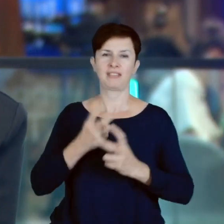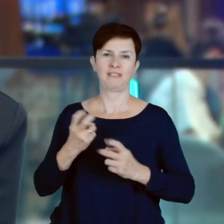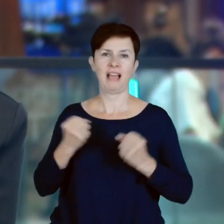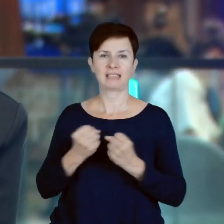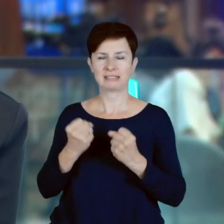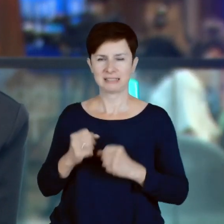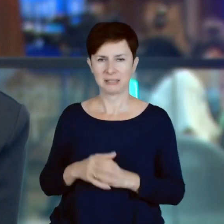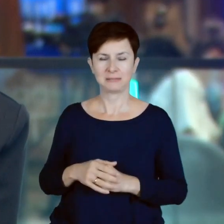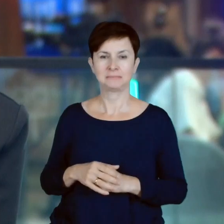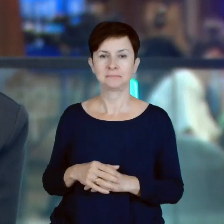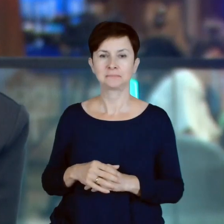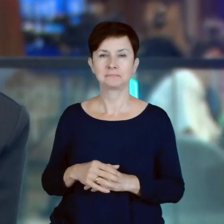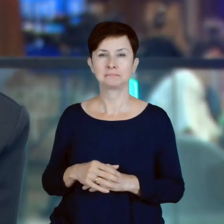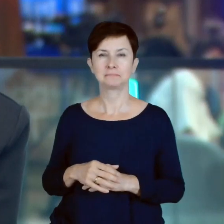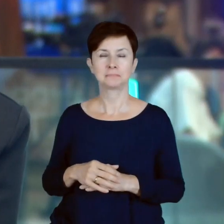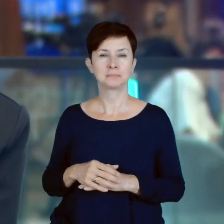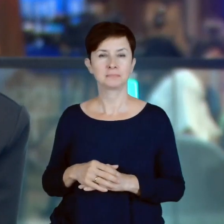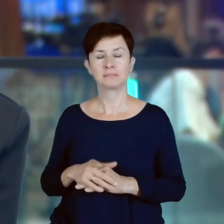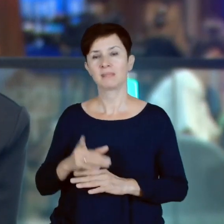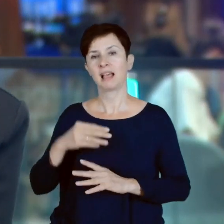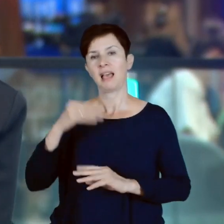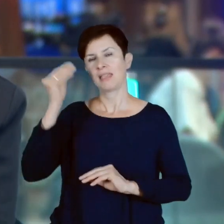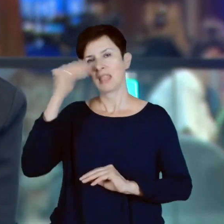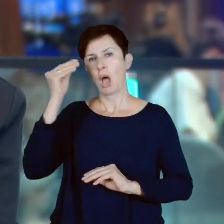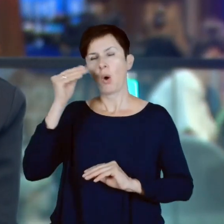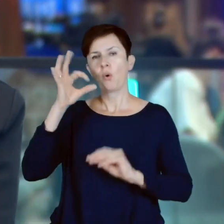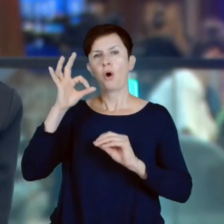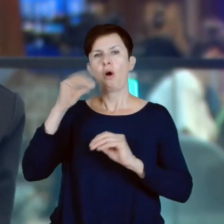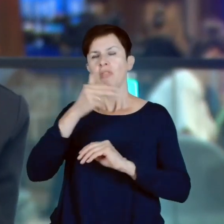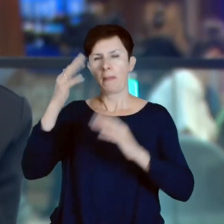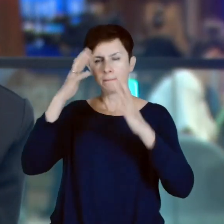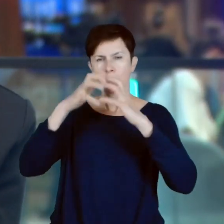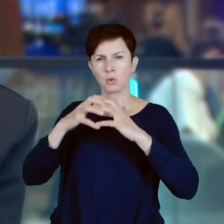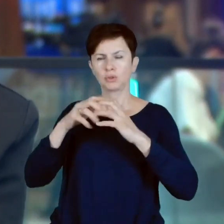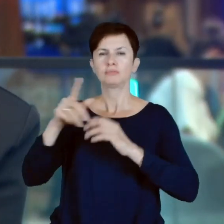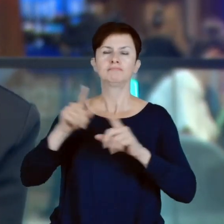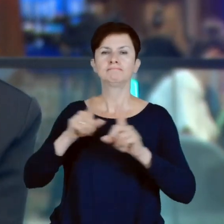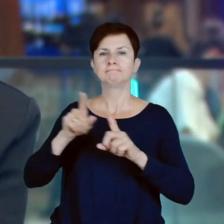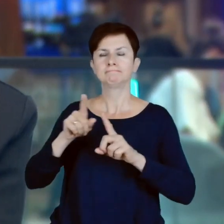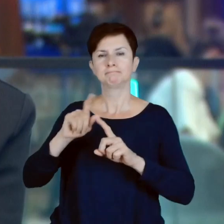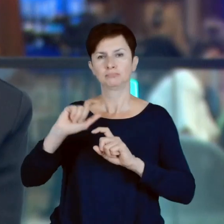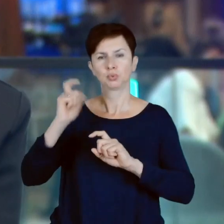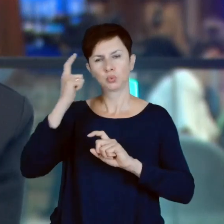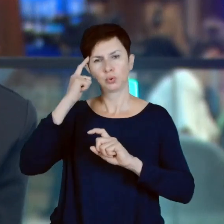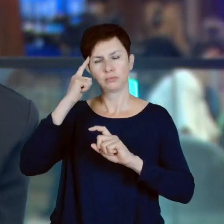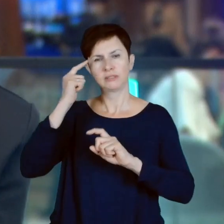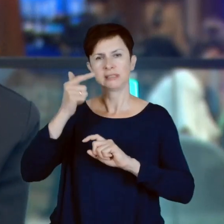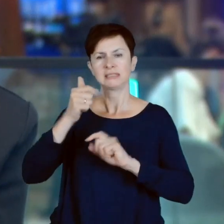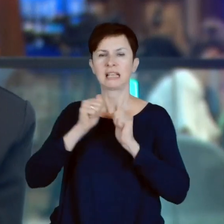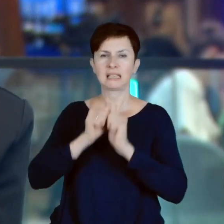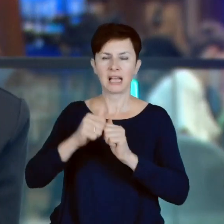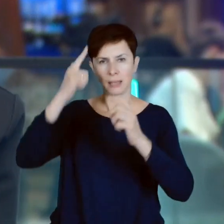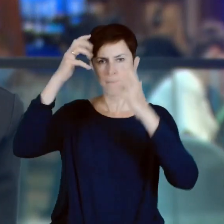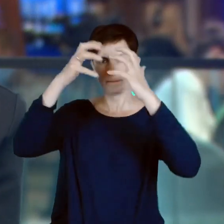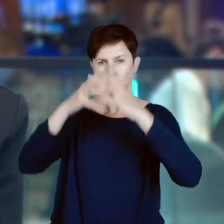widzenia nauk o mózgu, to faktycznie głównym zadaniem mózgu jest utrzymanie nas przy życiu. A żeby mógł to